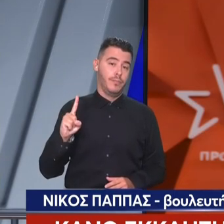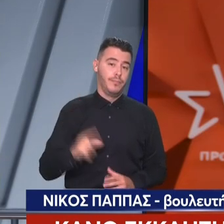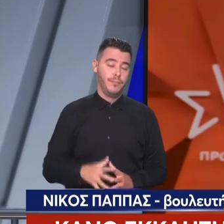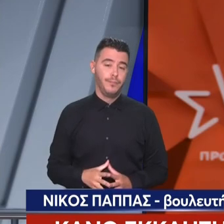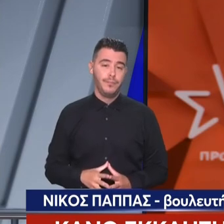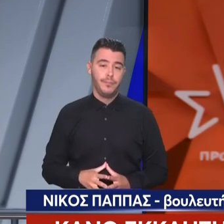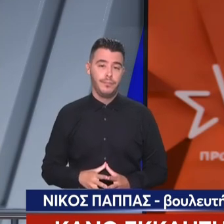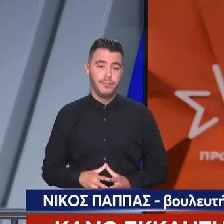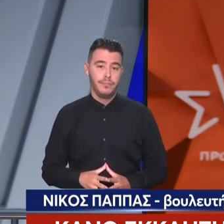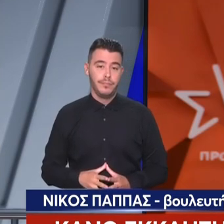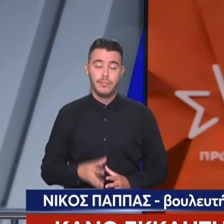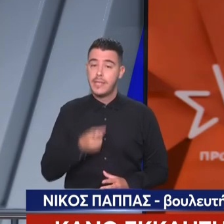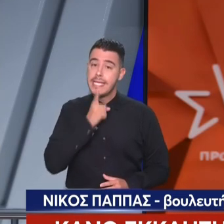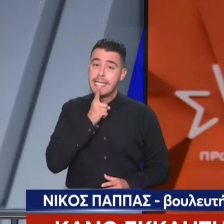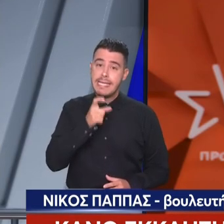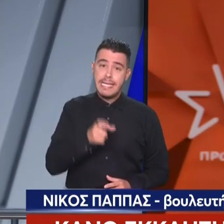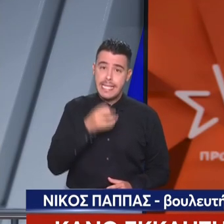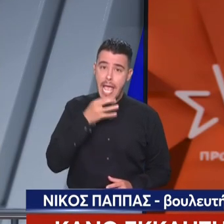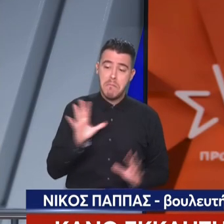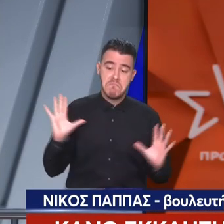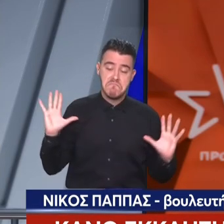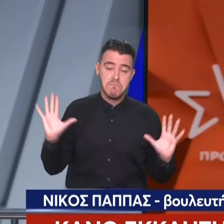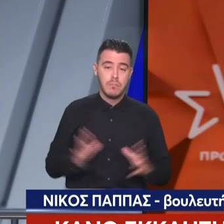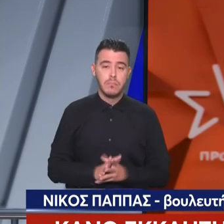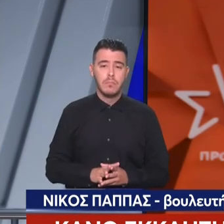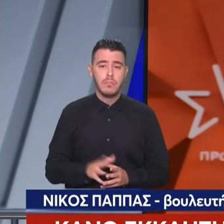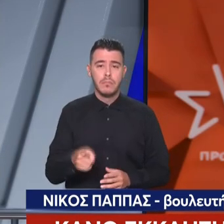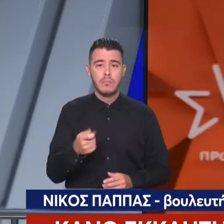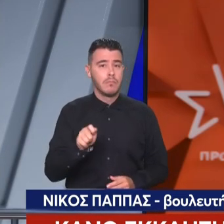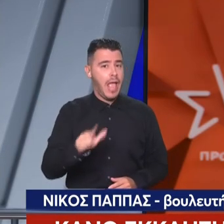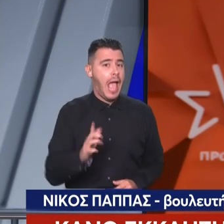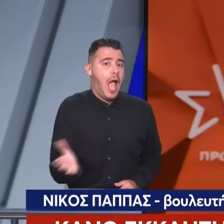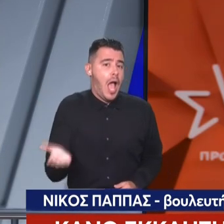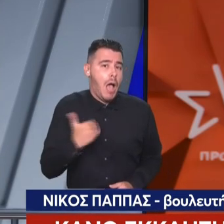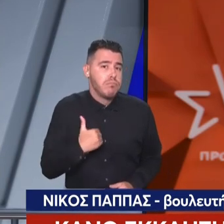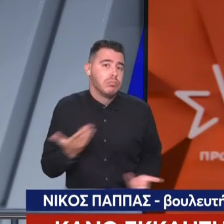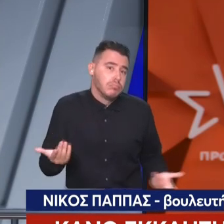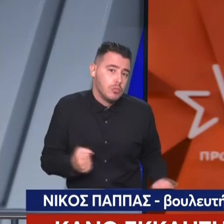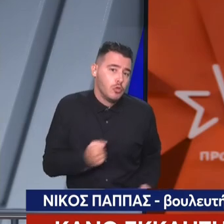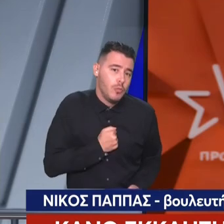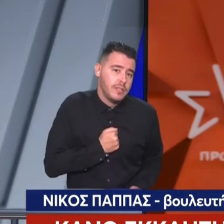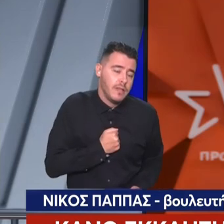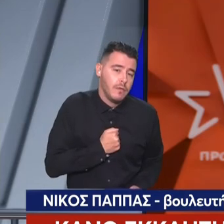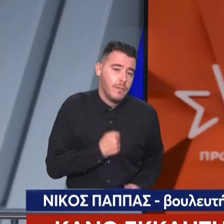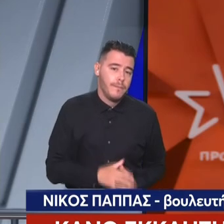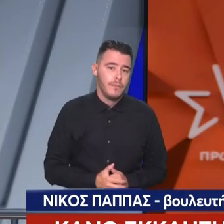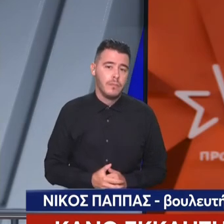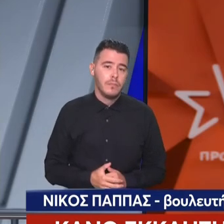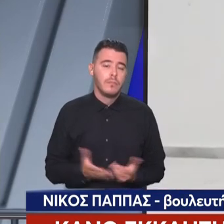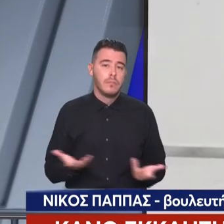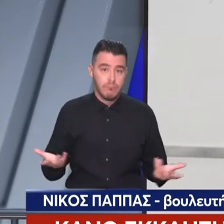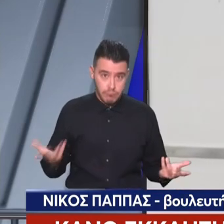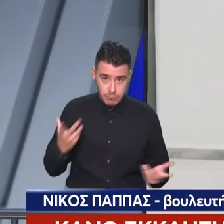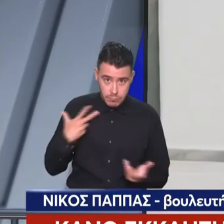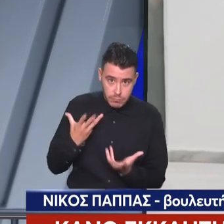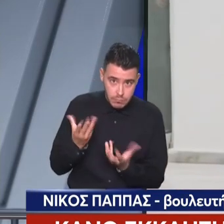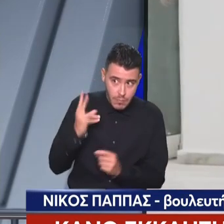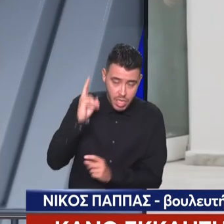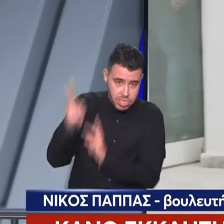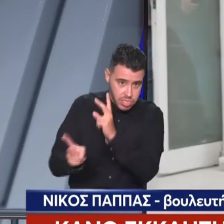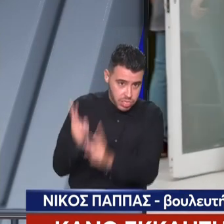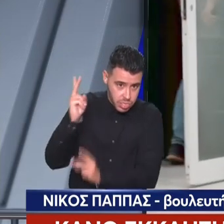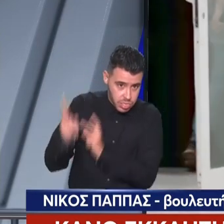η ίδια λέει ότι δεν έχει καμία σχέση με όλα αυτά. Τι πιστεύετε, φαντάζομαι? Εφόσον λέει ότι δεν το έστειλε, οφείλω να την πιστέψω, αλλή μόνο. Άρα είναι λάσπη σε βάρος της.